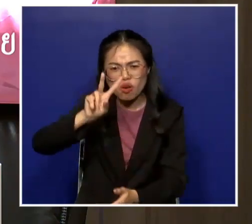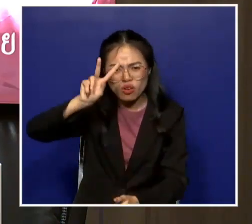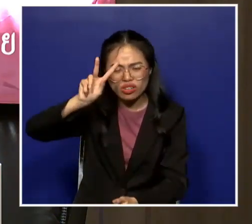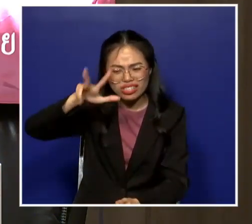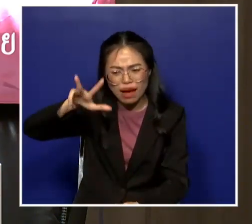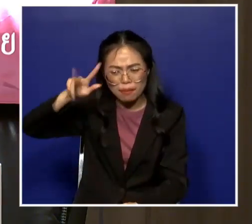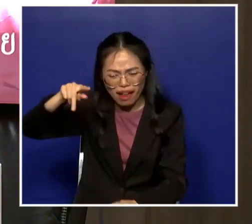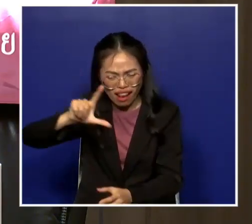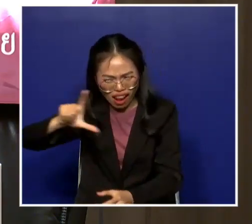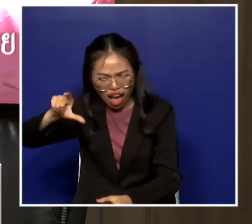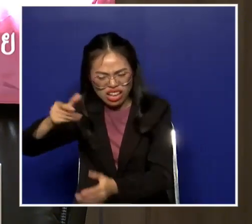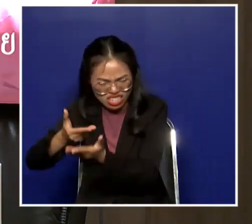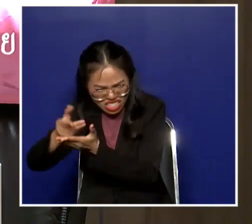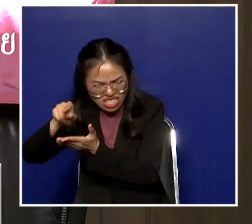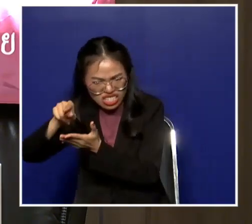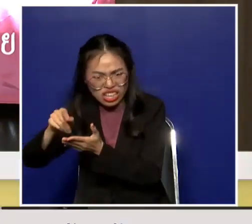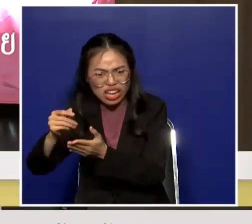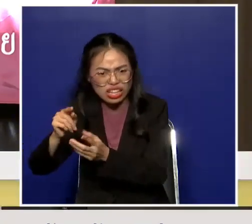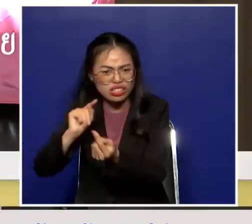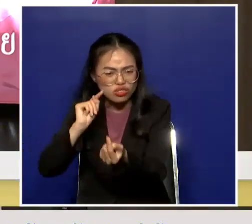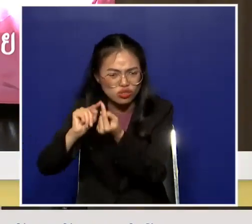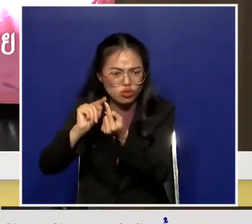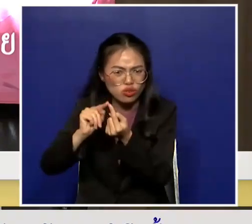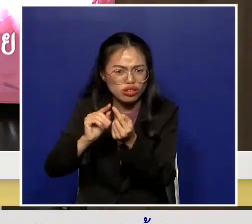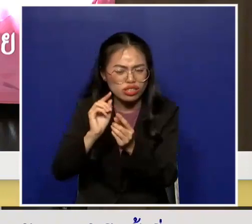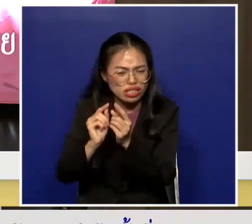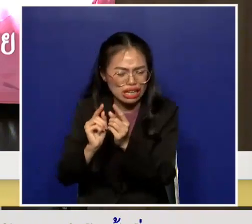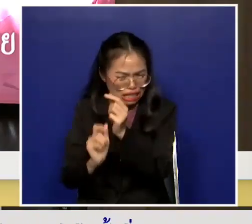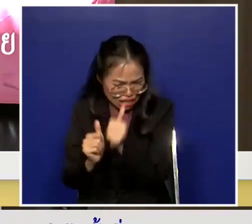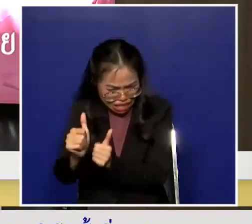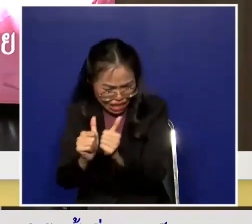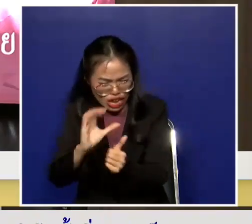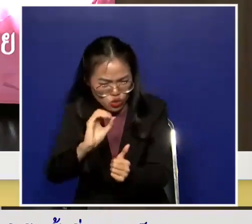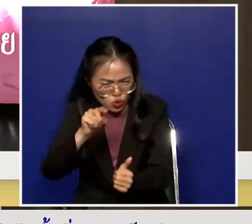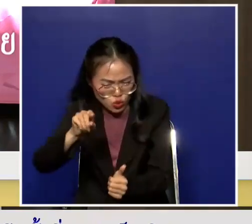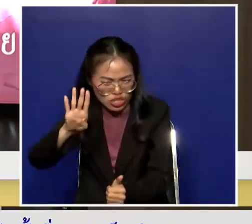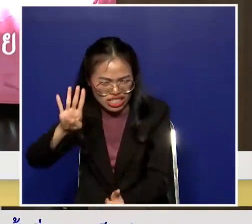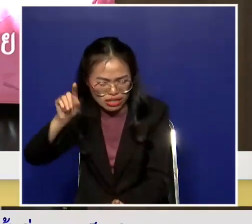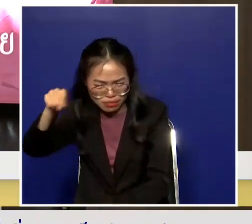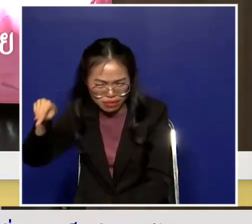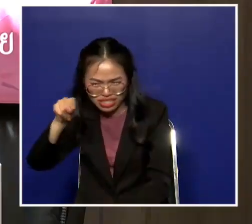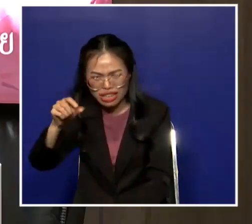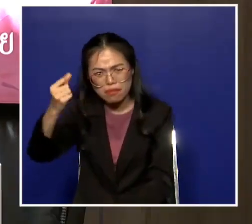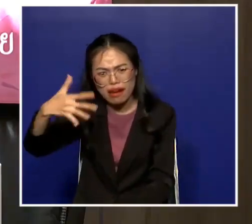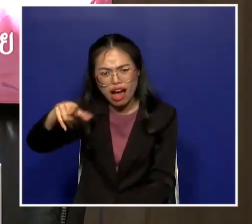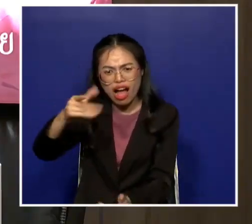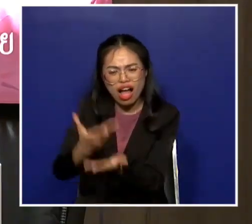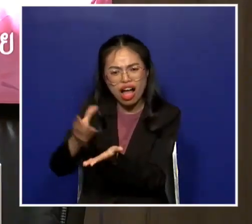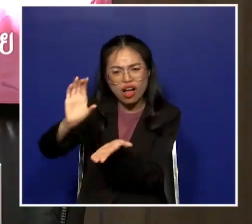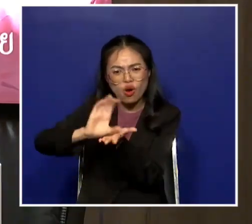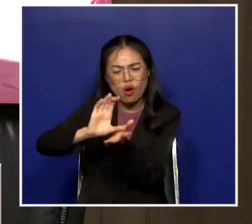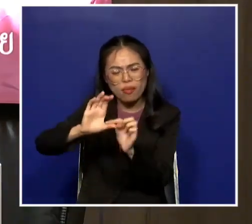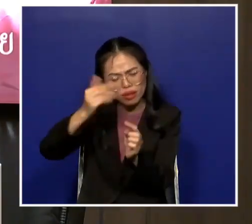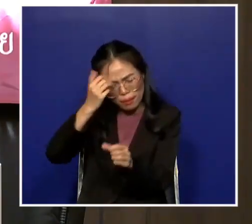ยล็อกสเปคแบบสุดยอดเลยนะประมูลขาดไป 0.44 1% ยังไม่ได้เลยจากงบกลางมันเก่ง